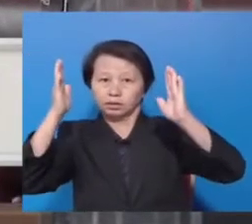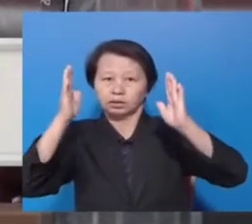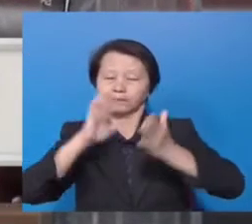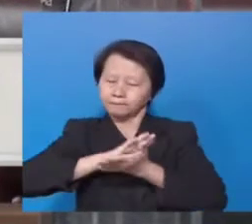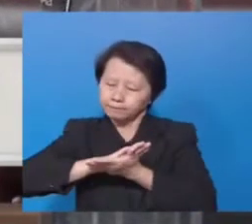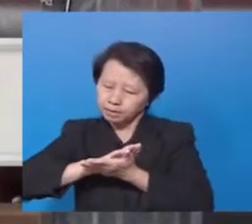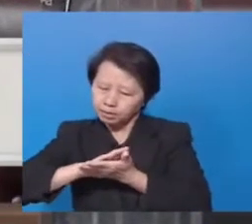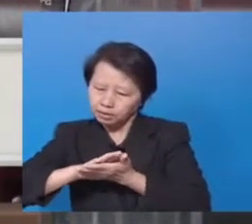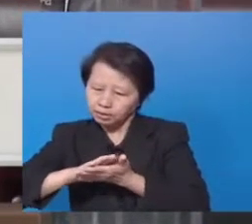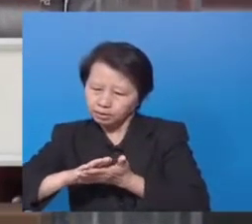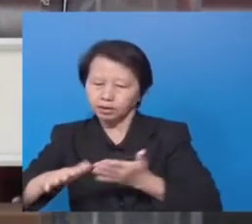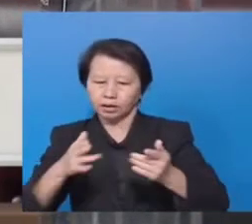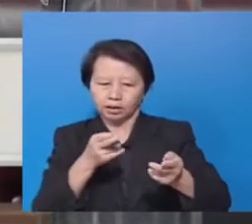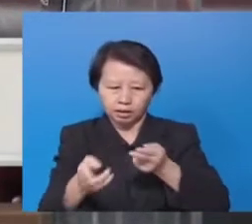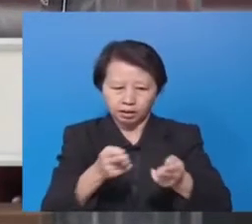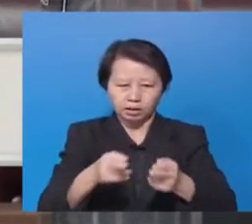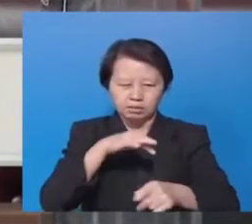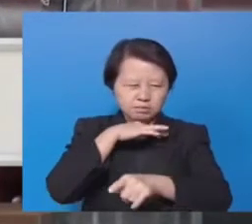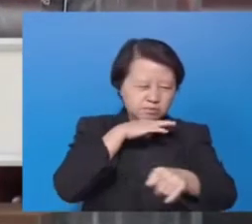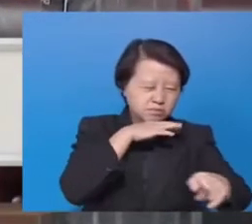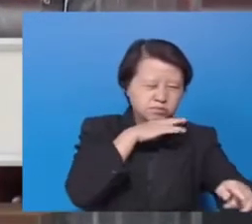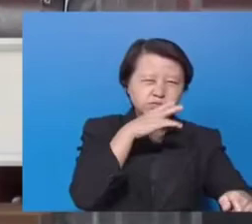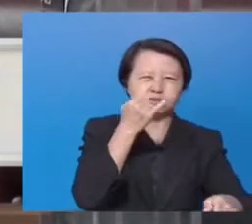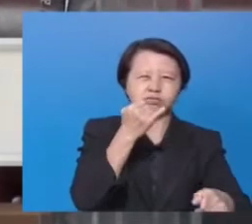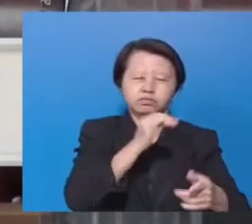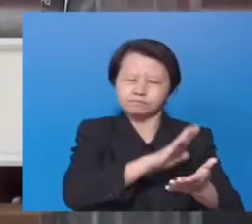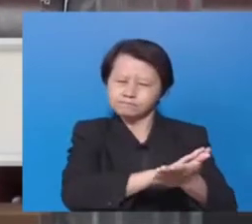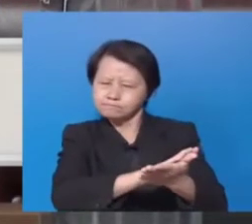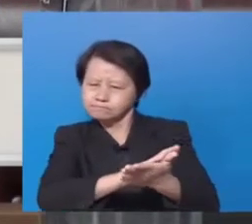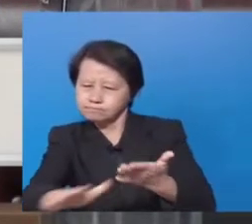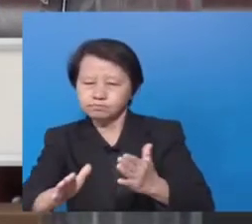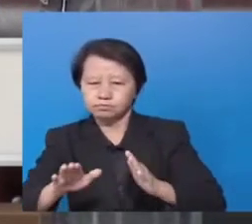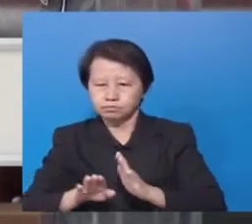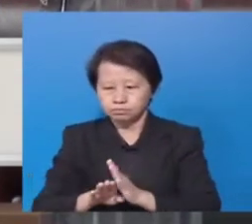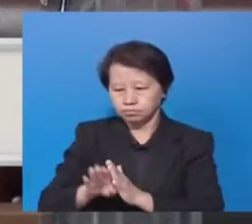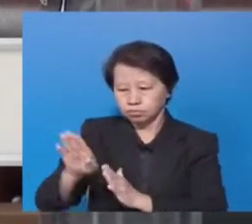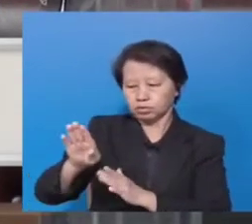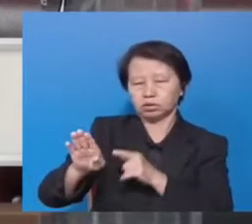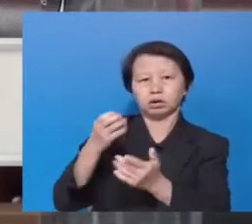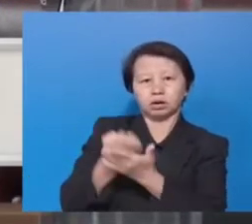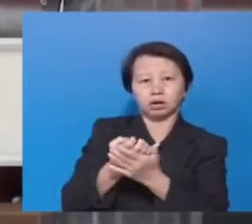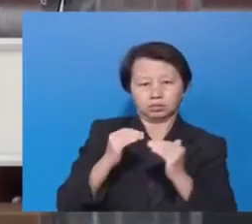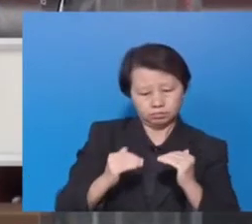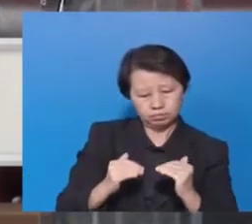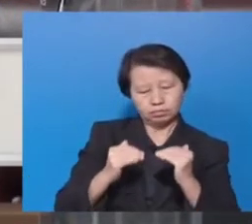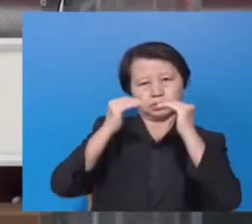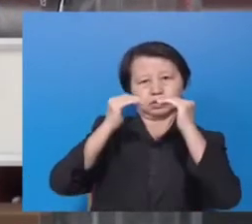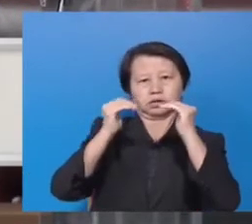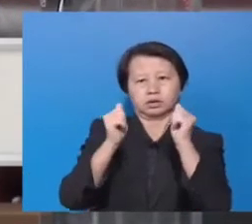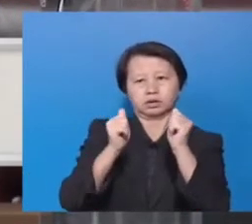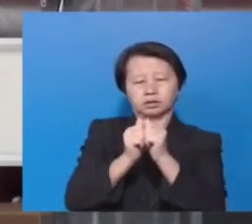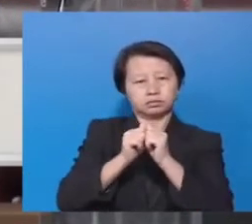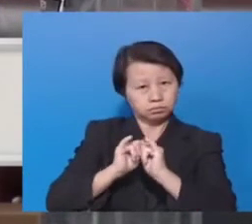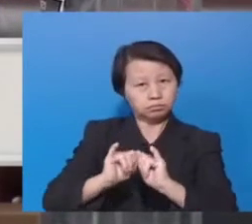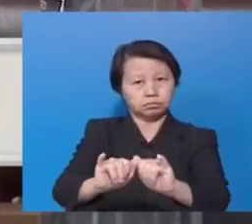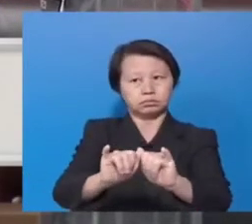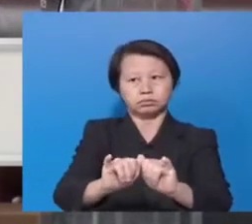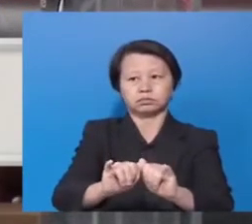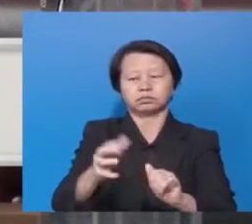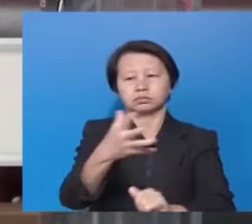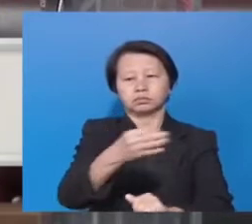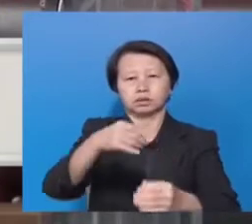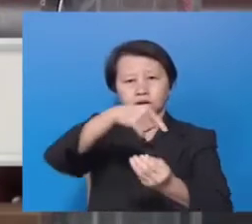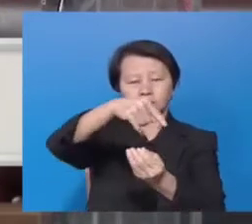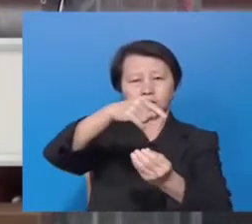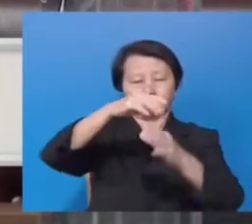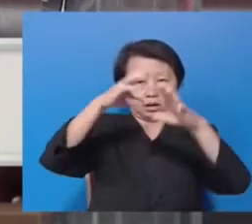negara berse dan mempunyai pengurusan Sisi ponsel yang mempan pembangunan ekonomi juga perlu seiring dengan kelestarian kelestarian